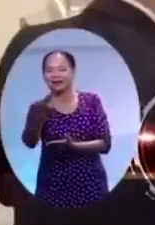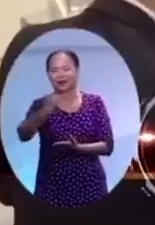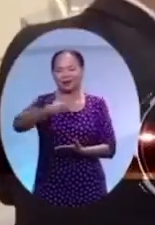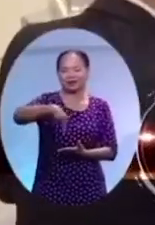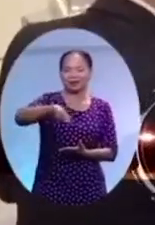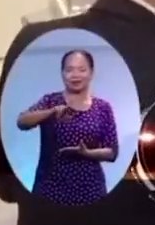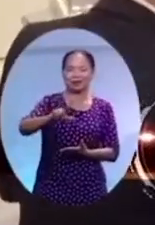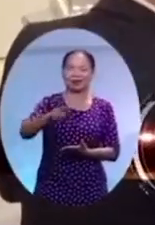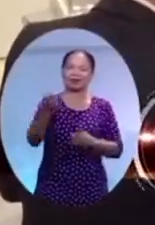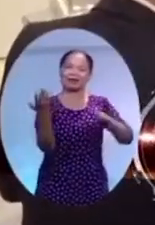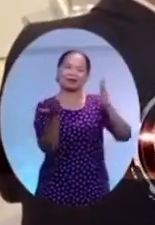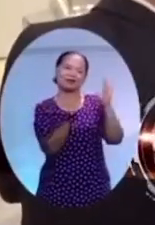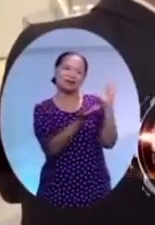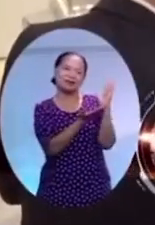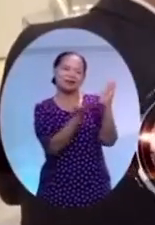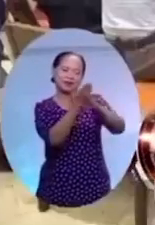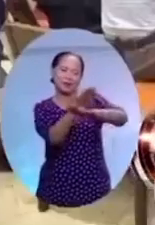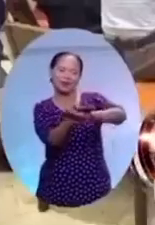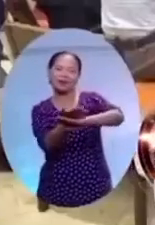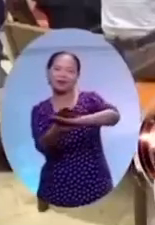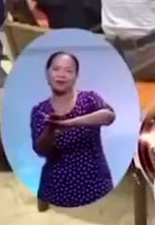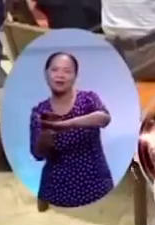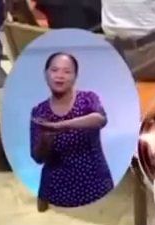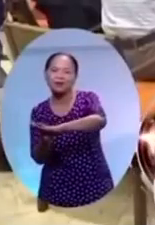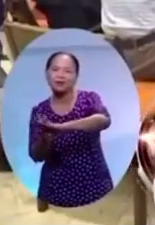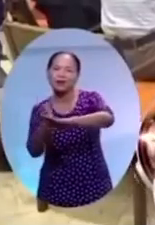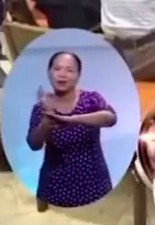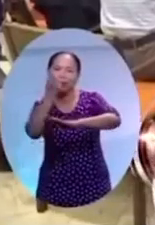các dòng sản phẩm nổi bật như The Grand Manhattan,